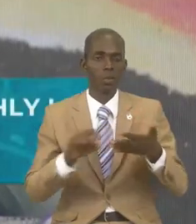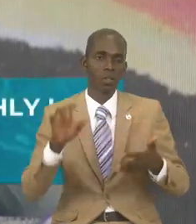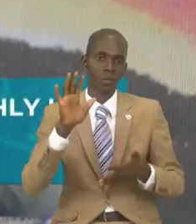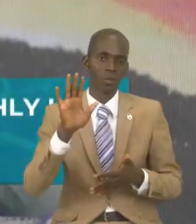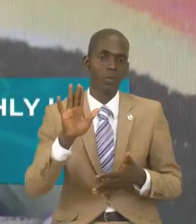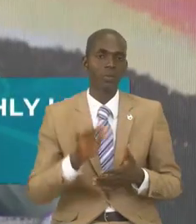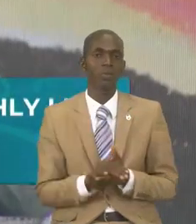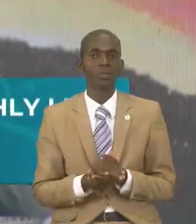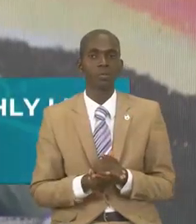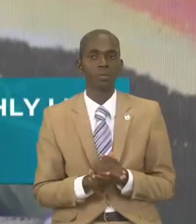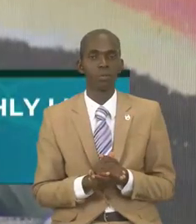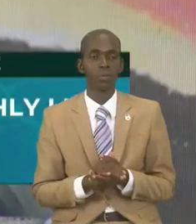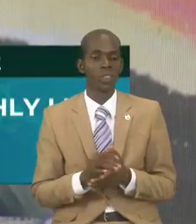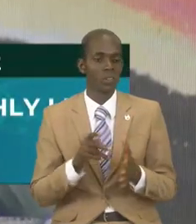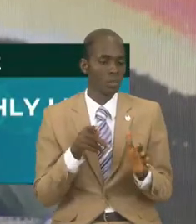verset 5.